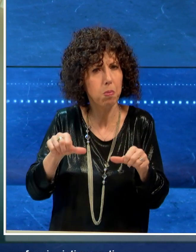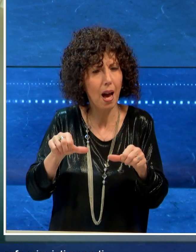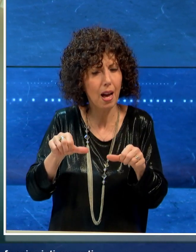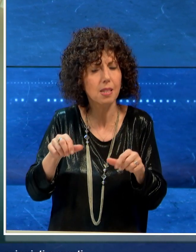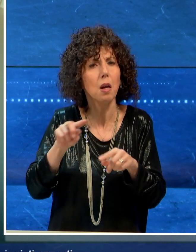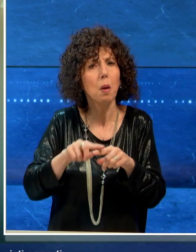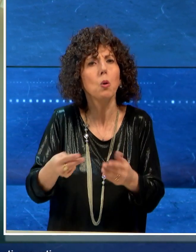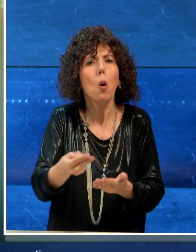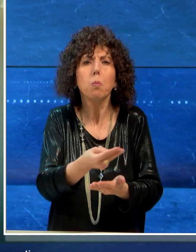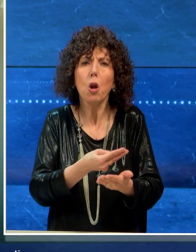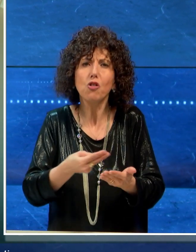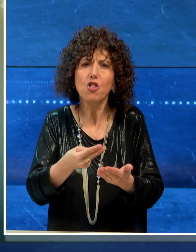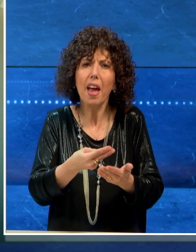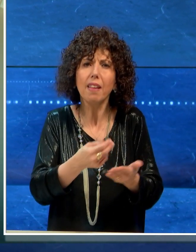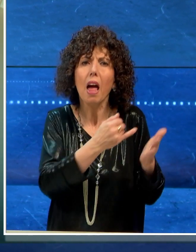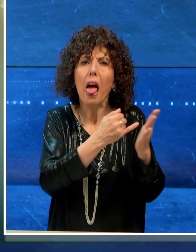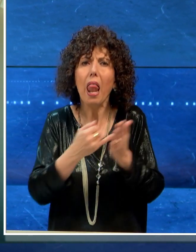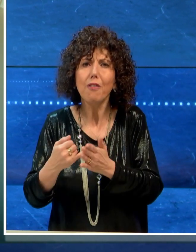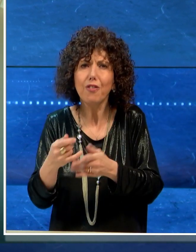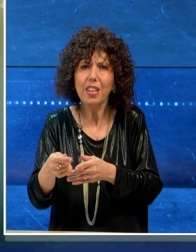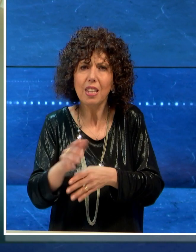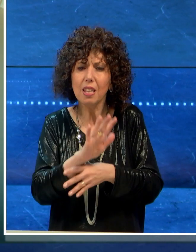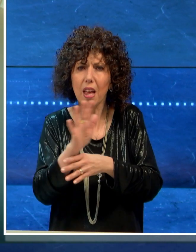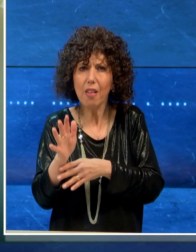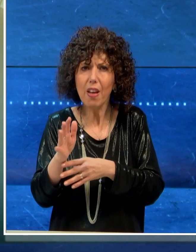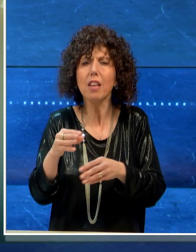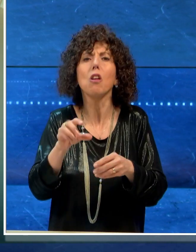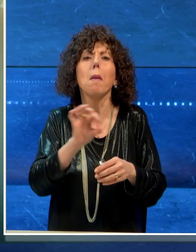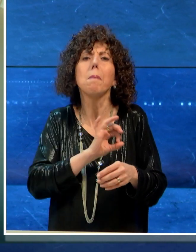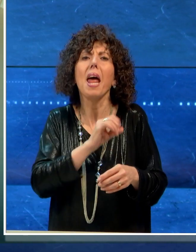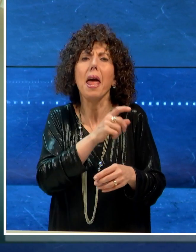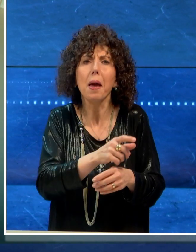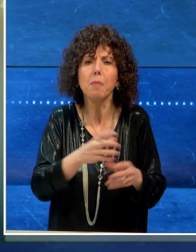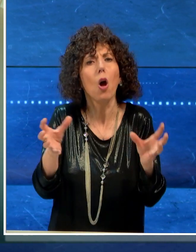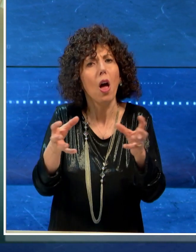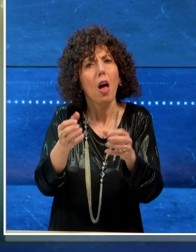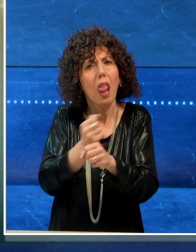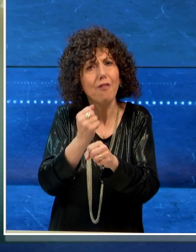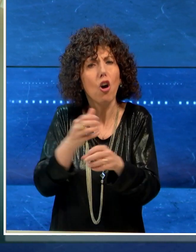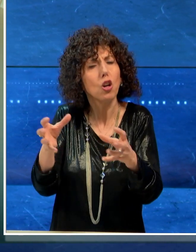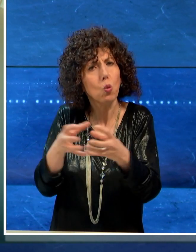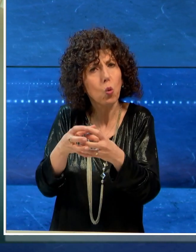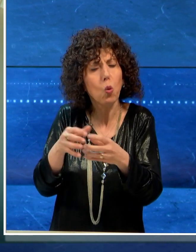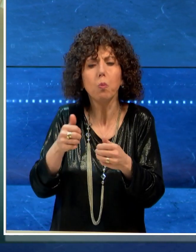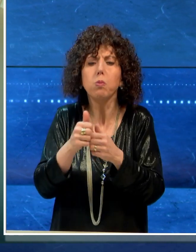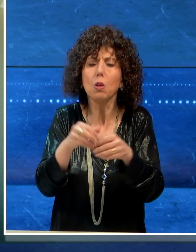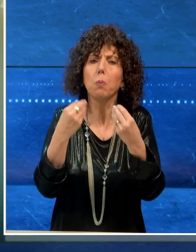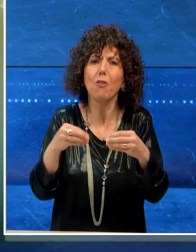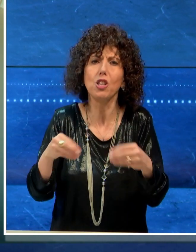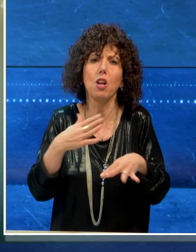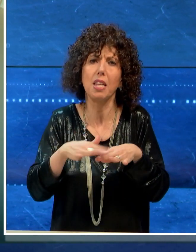premiati alla fine dell'evento lavorando in team seguite da professionisti